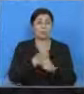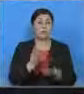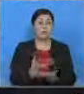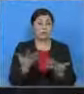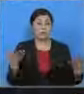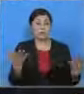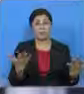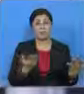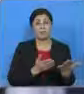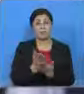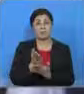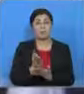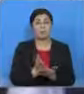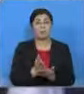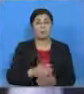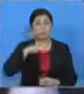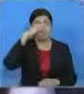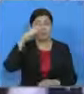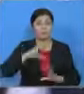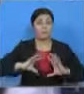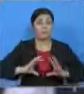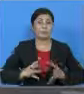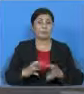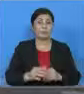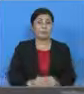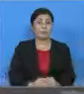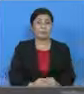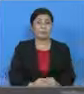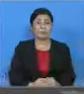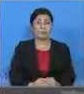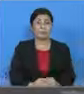разных концах света. Анастасия Евсеева, Жанна Дельсагиев, телеканал Актюбе.